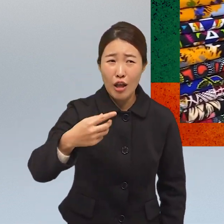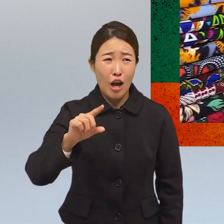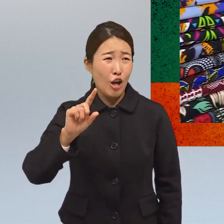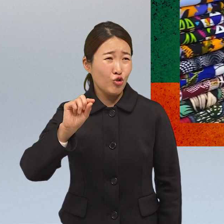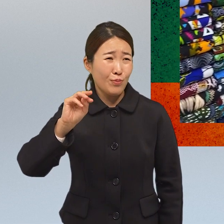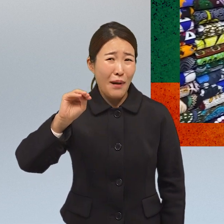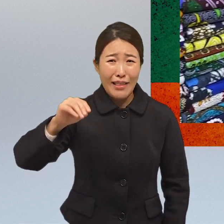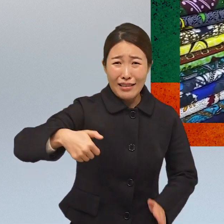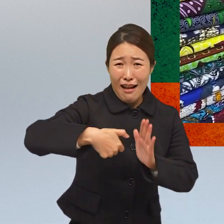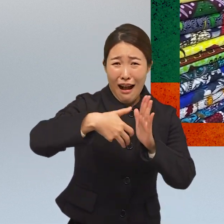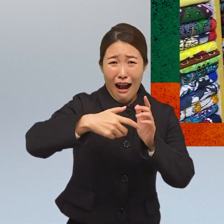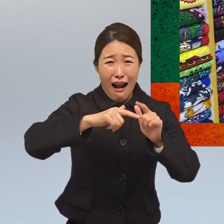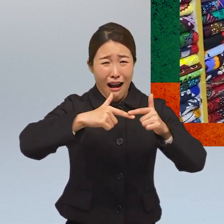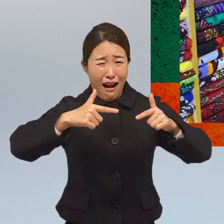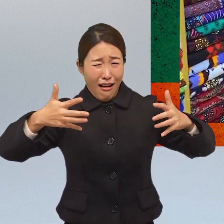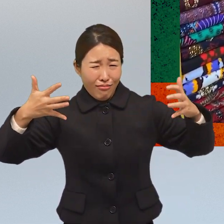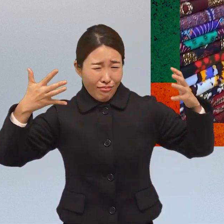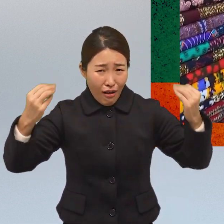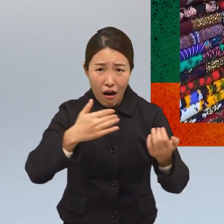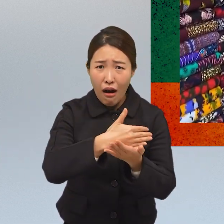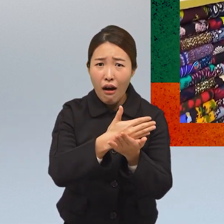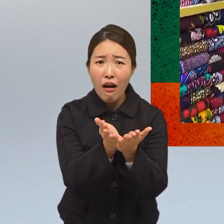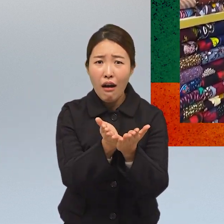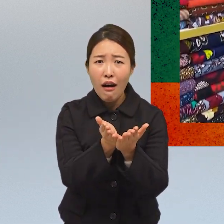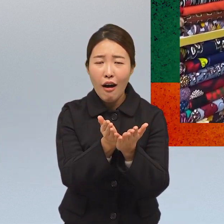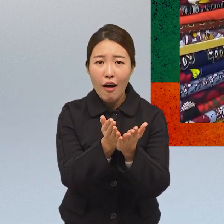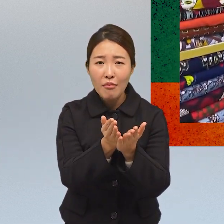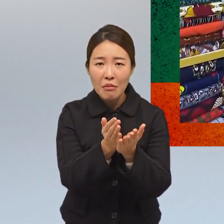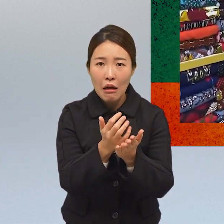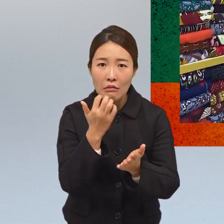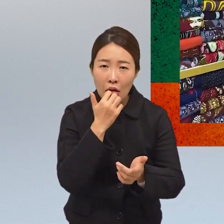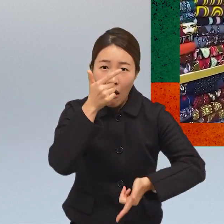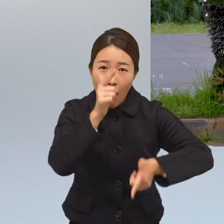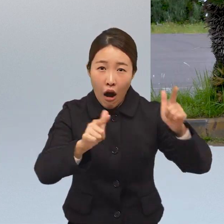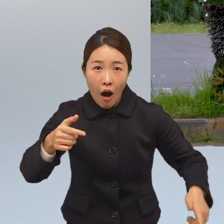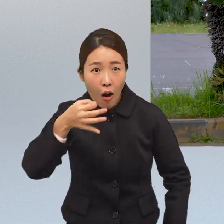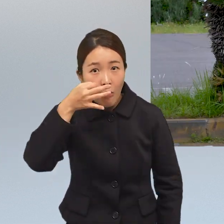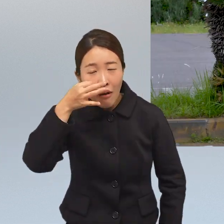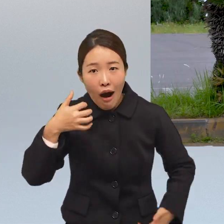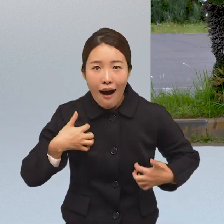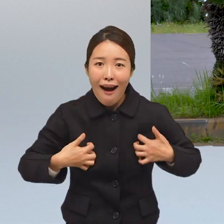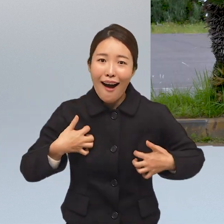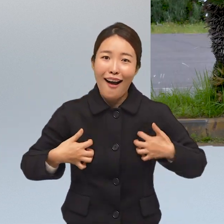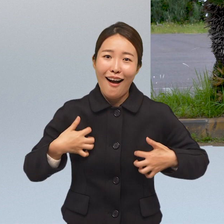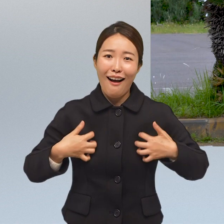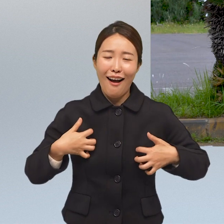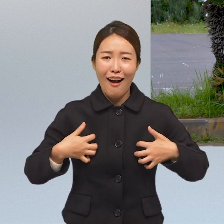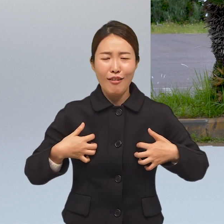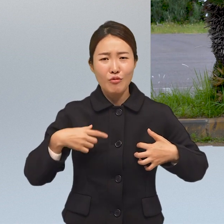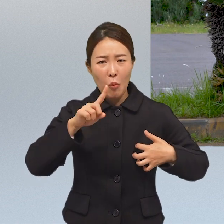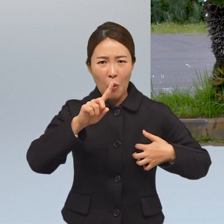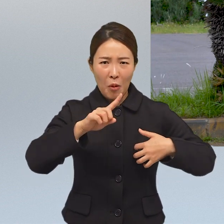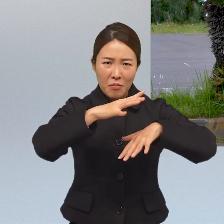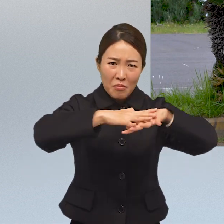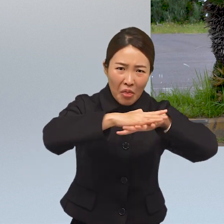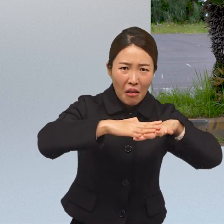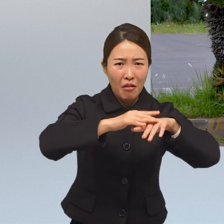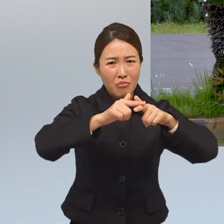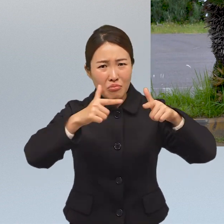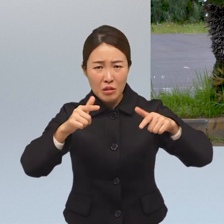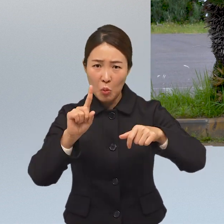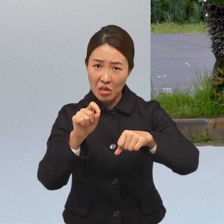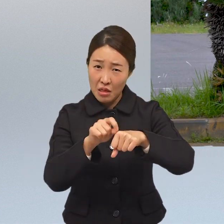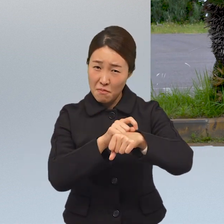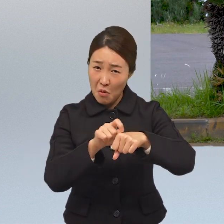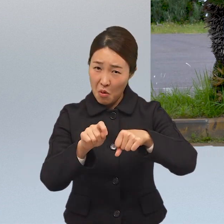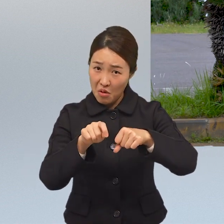그게 수만 가지가 정말 있는 것 같거든요. 그런 패턴이 보는 즐거움도 있었고 또 어떤 패턴들은 좀